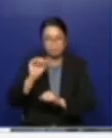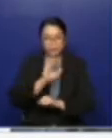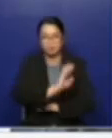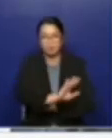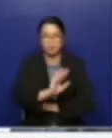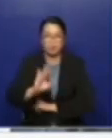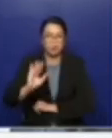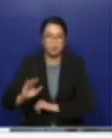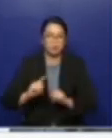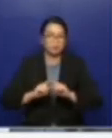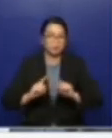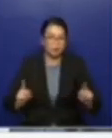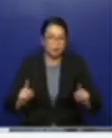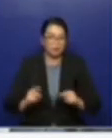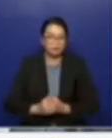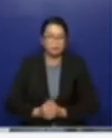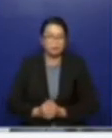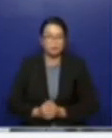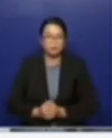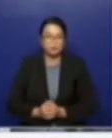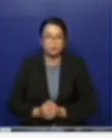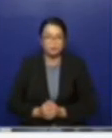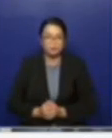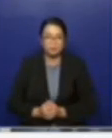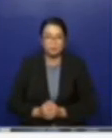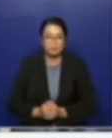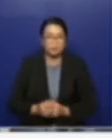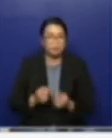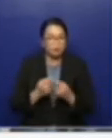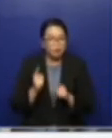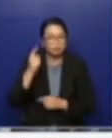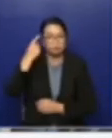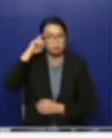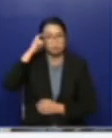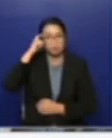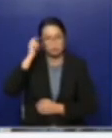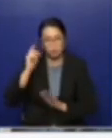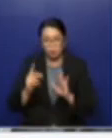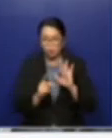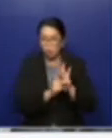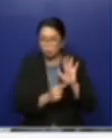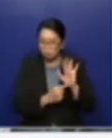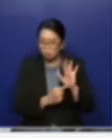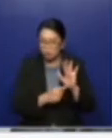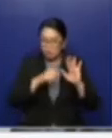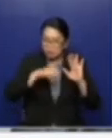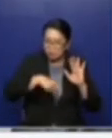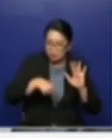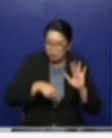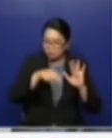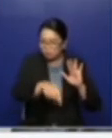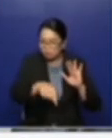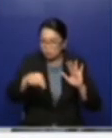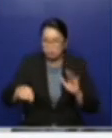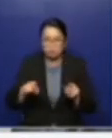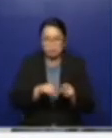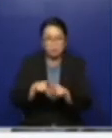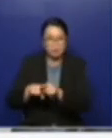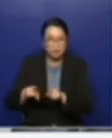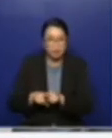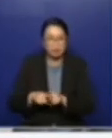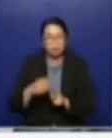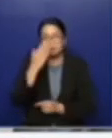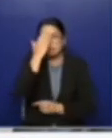ต่ละหน่วยงานเองแต่ไม่ทราบว่ากฎหมายที่ออกนั้นมันซ้ำซ้อนหรือไม่เพราะทำให้เกิดปัญห